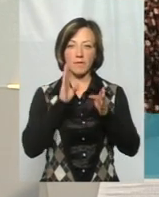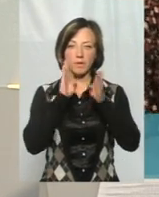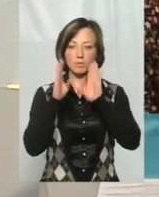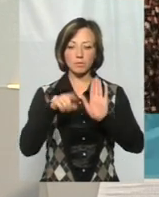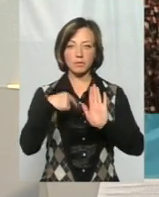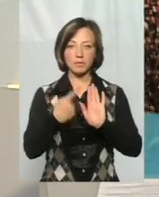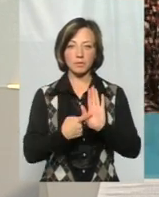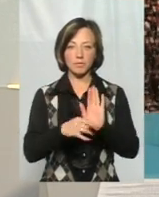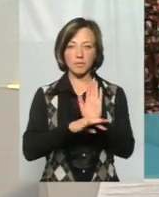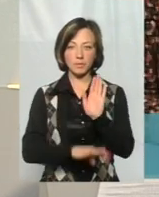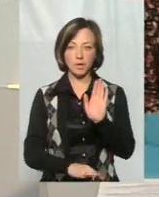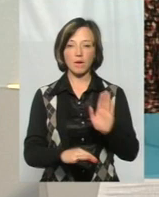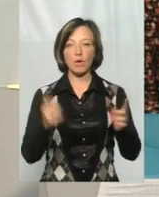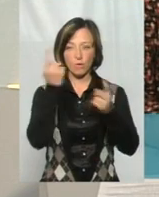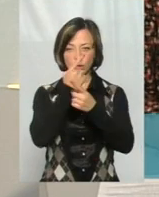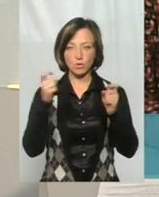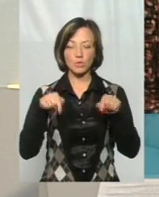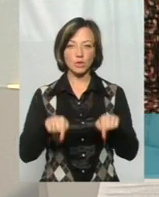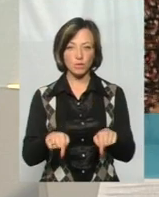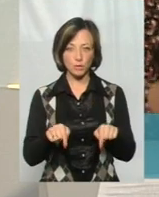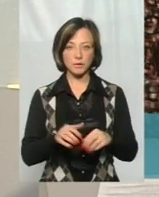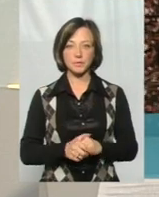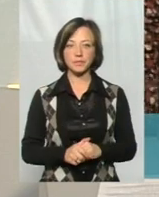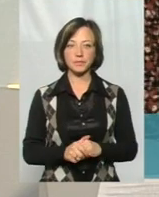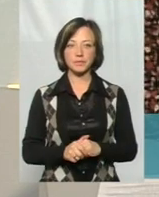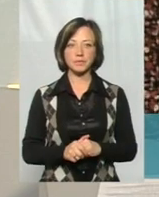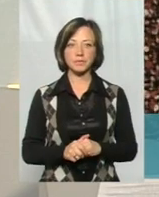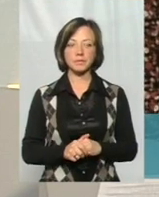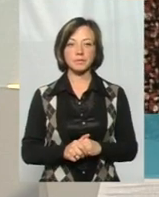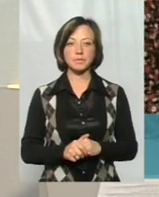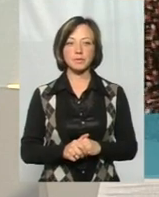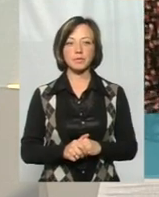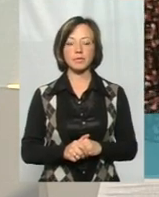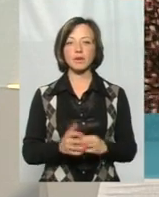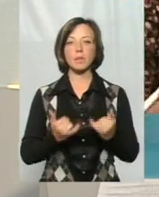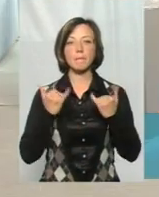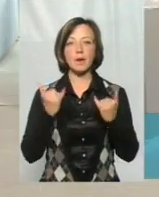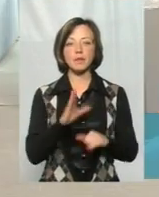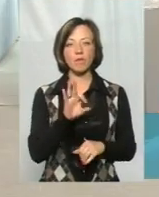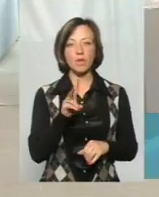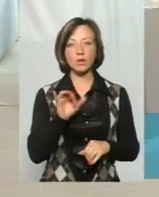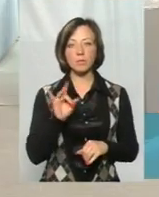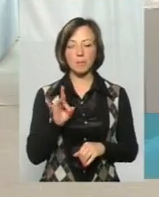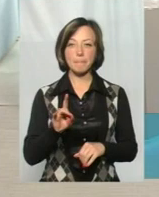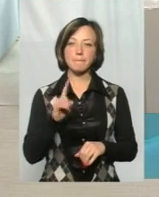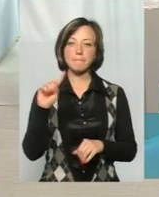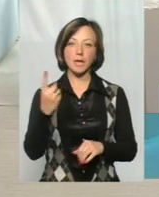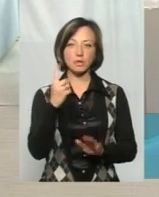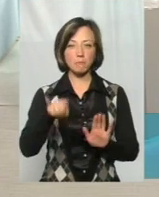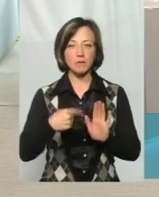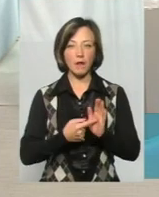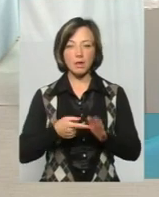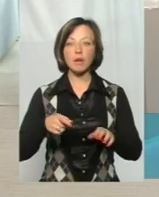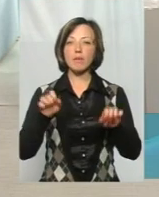Ставте свої питання у коментарях, ми озвучимо їх тут у студії. Отож, пане Володимир, перше питання. Наскільки